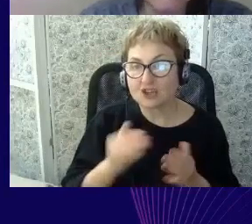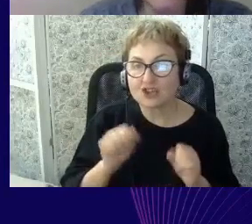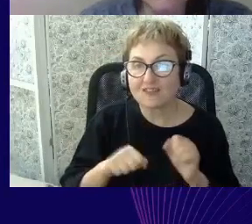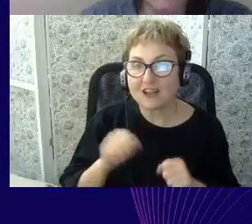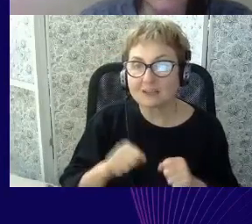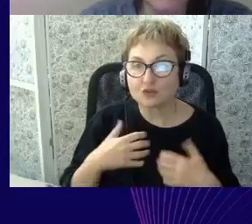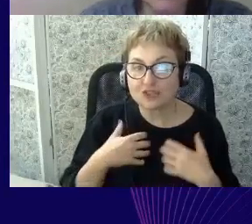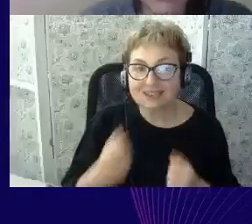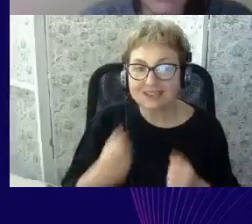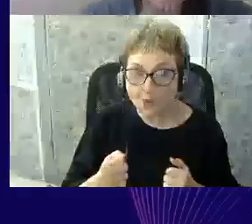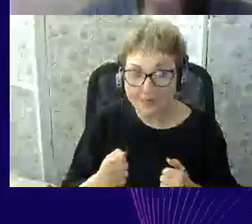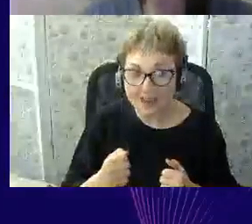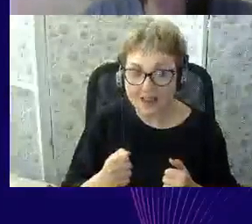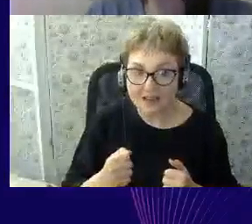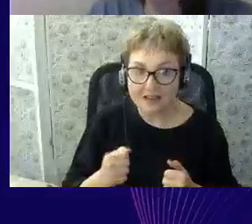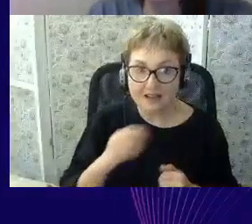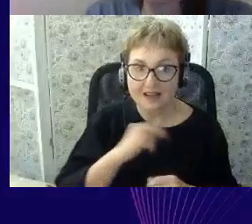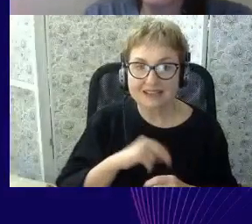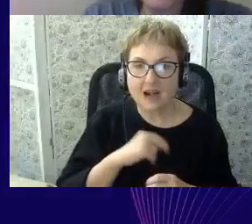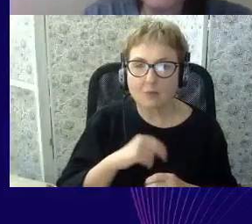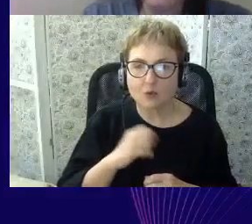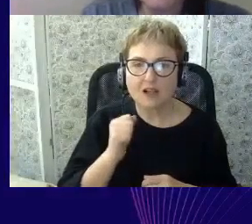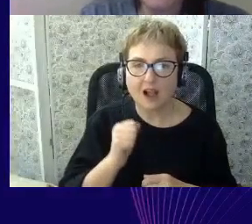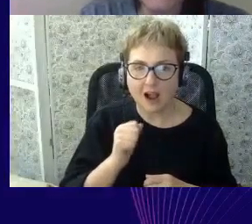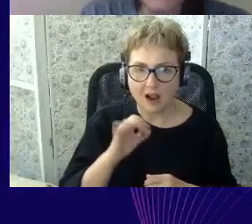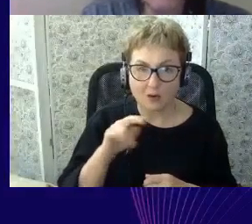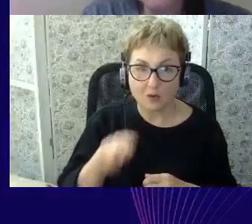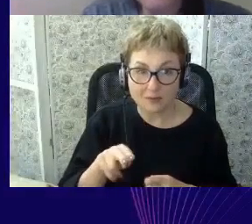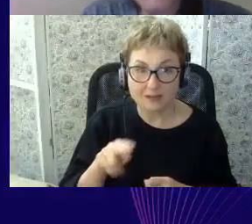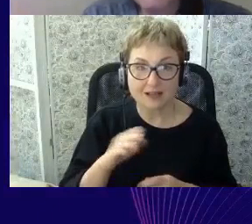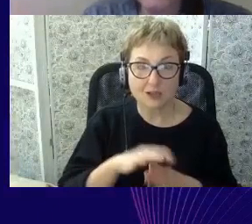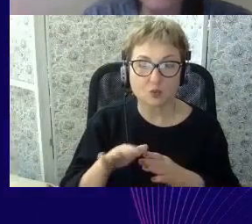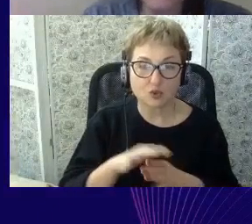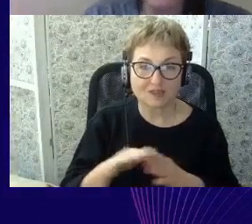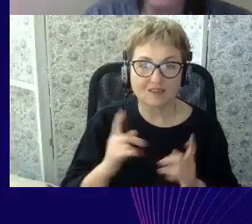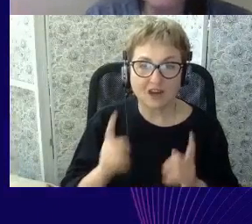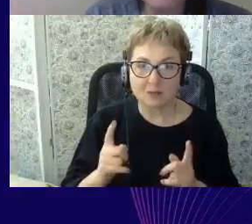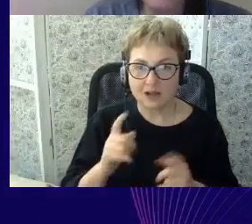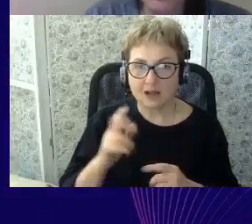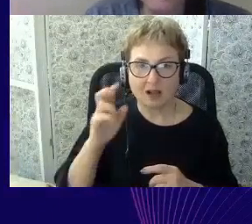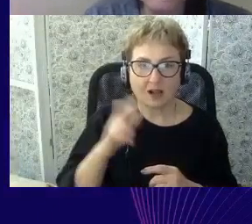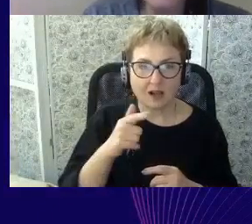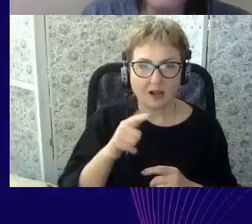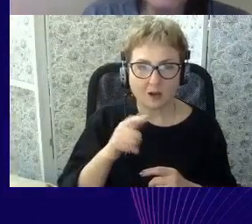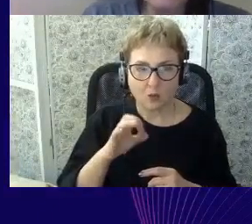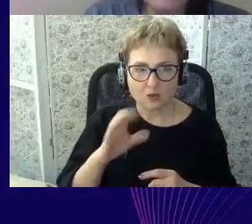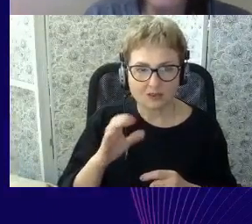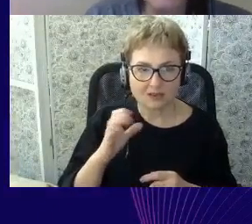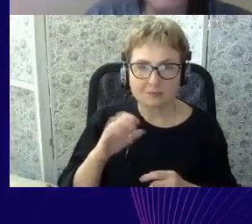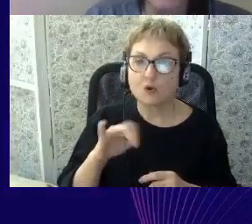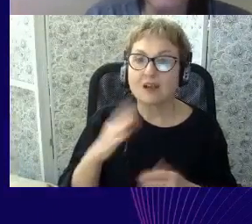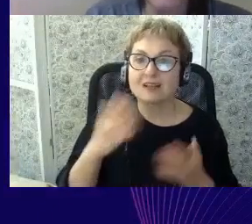возможности здоровья. Разработка адаптированной образовательной программы осуществляется в рамках ФГОС-СПО. И если